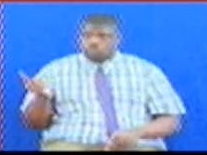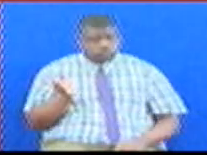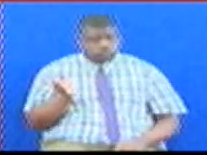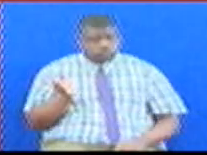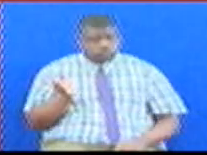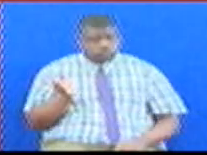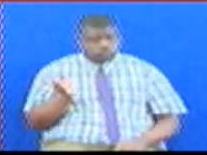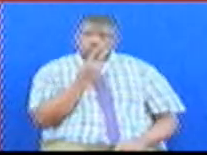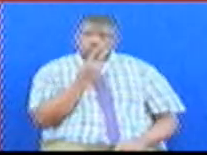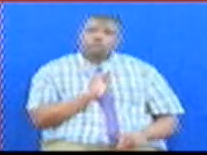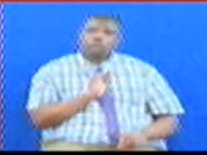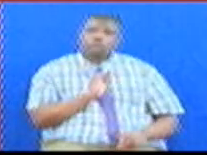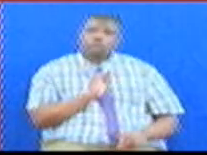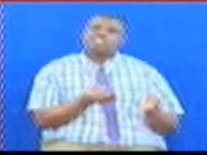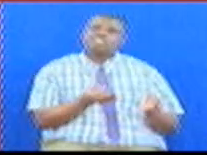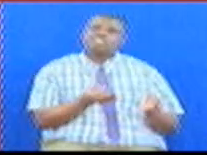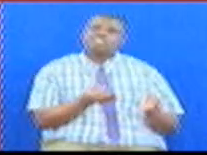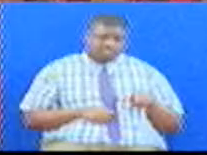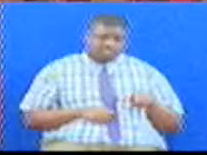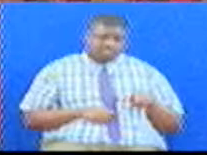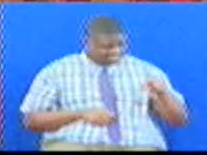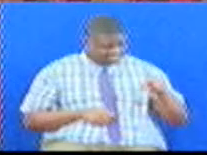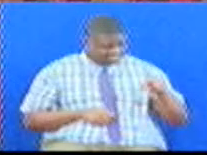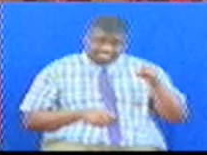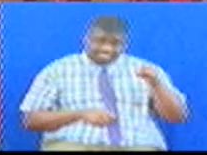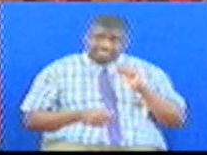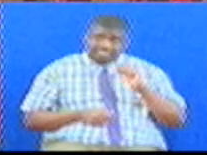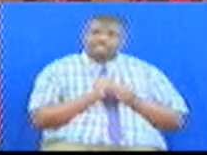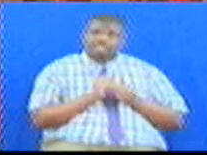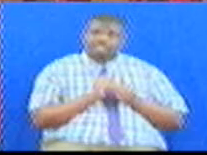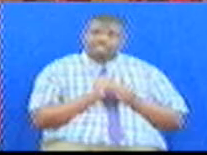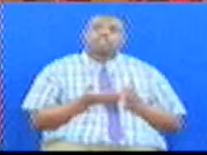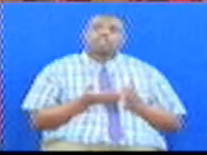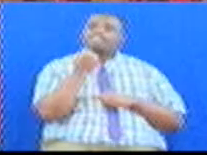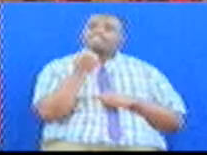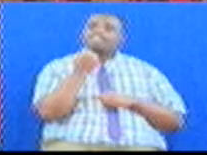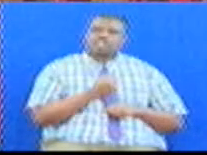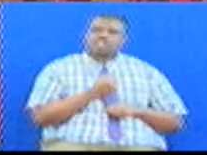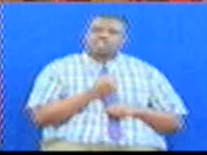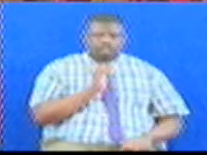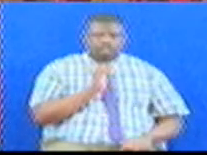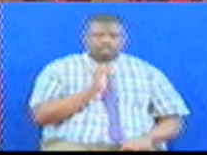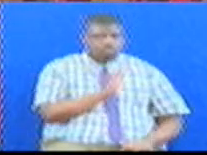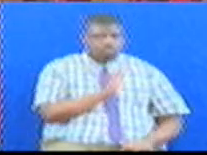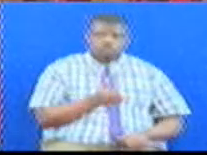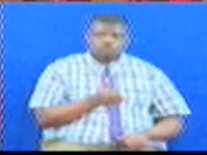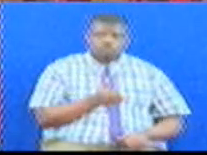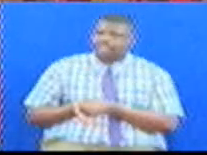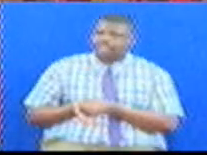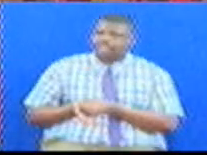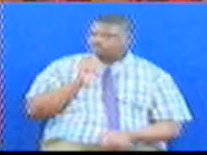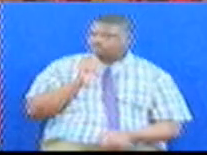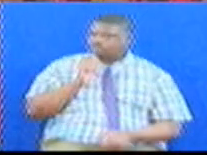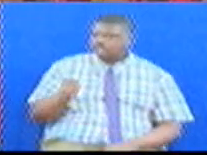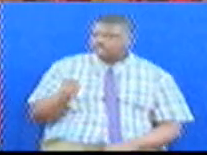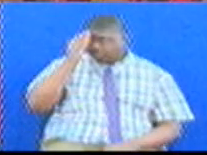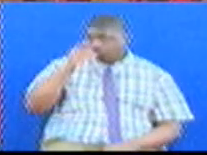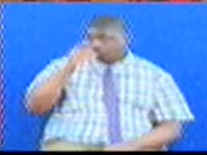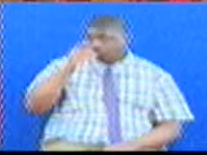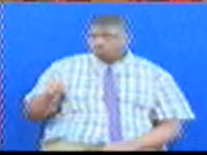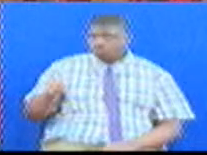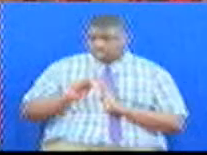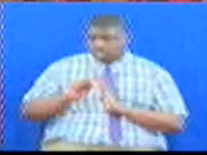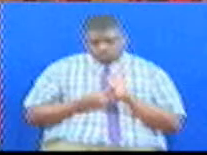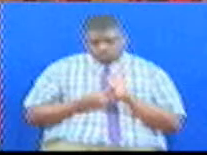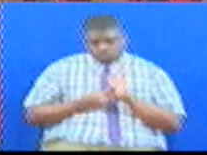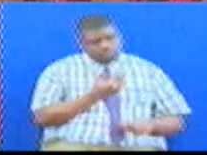ni namna gani ili jambo linaweza likafanyika. Lakini kwako Mheshimiwa Naibu Spika, najua kupitia kanuni namba